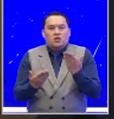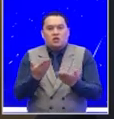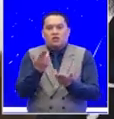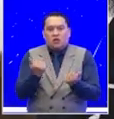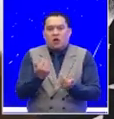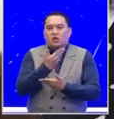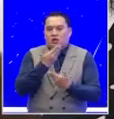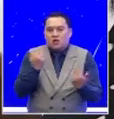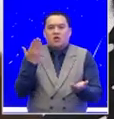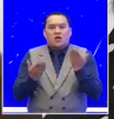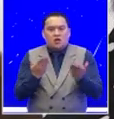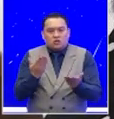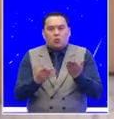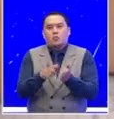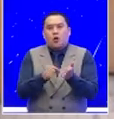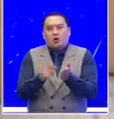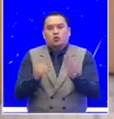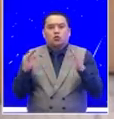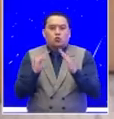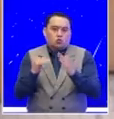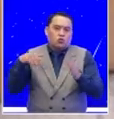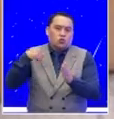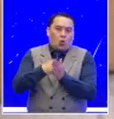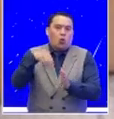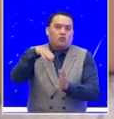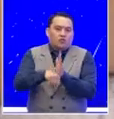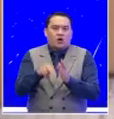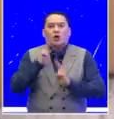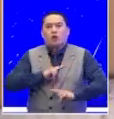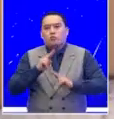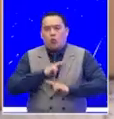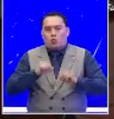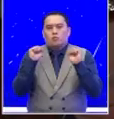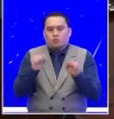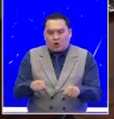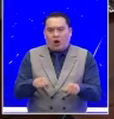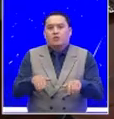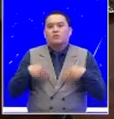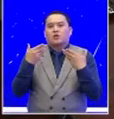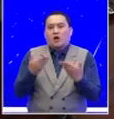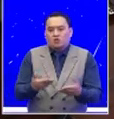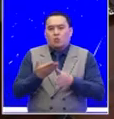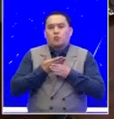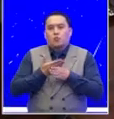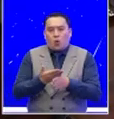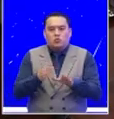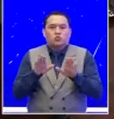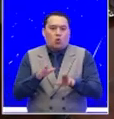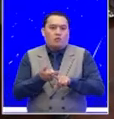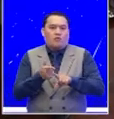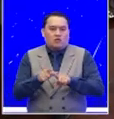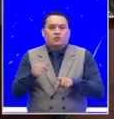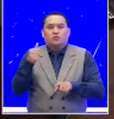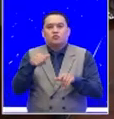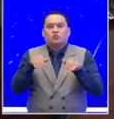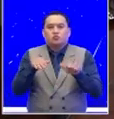и нет. Если получатель пенсии до момента введения режима ЧП работал, то он вправе претендовать на помощь. Только в этом случае